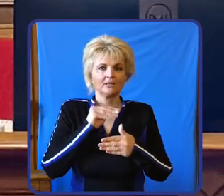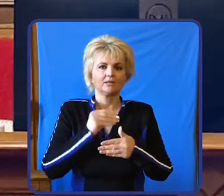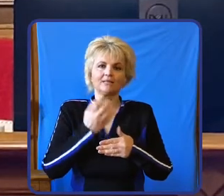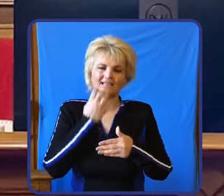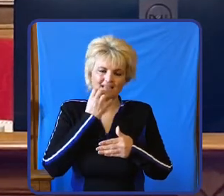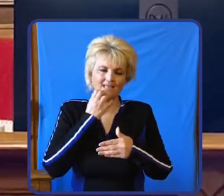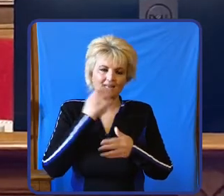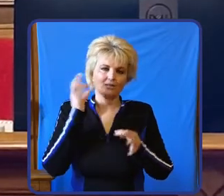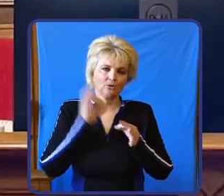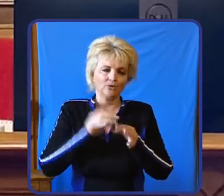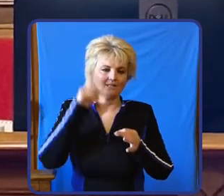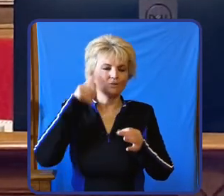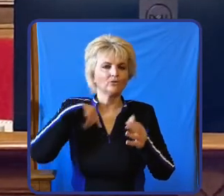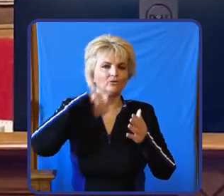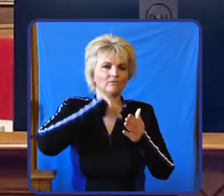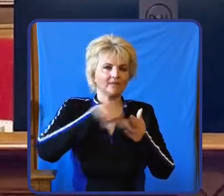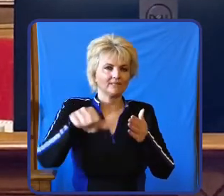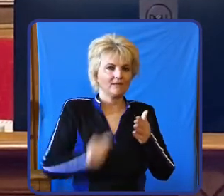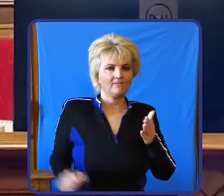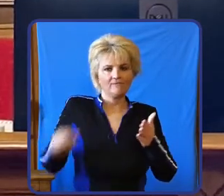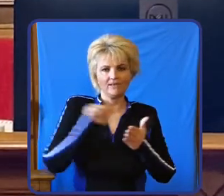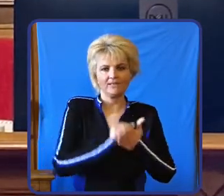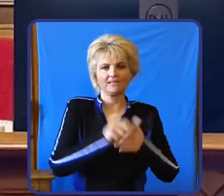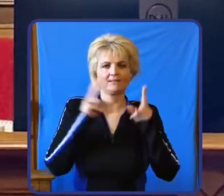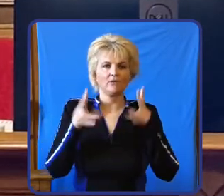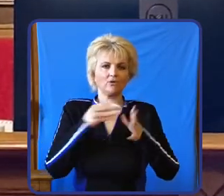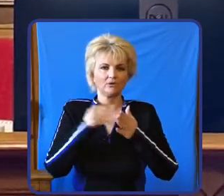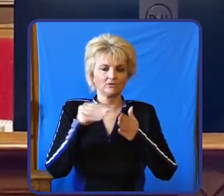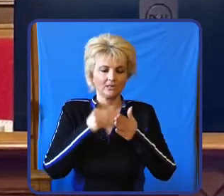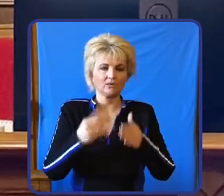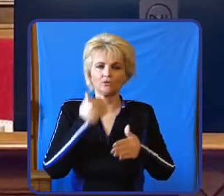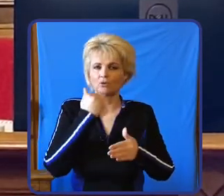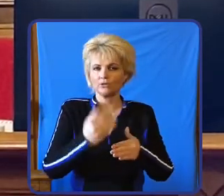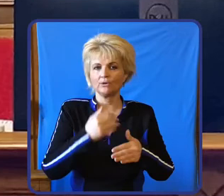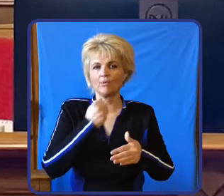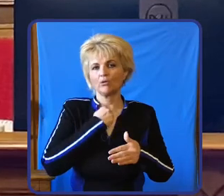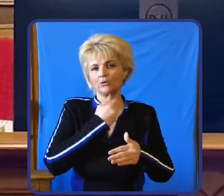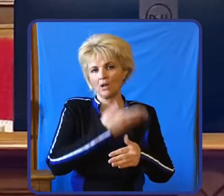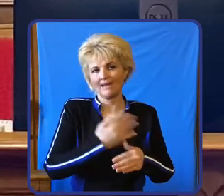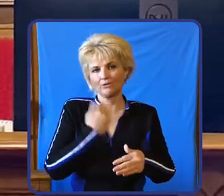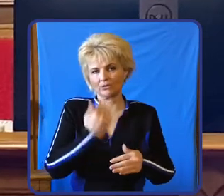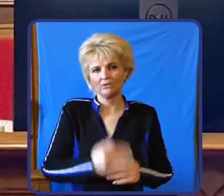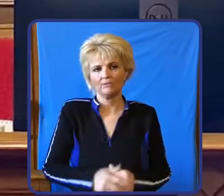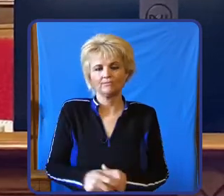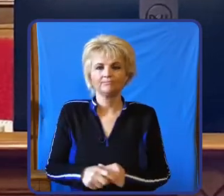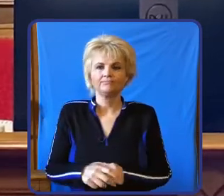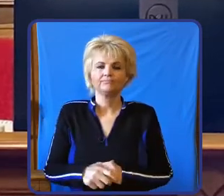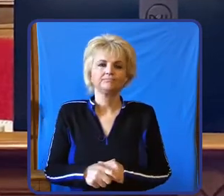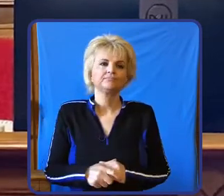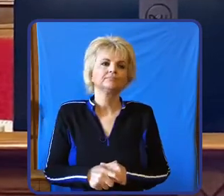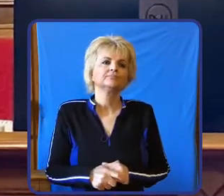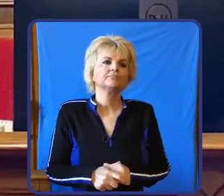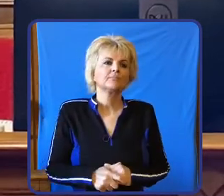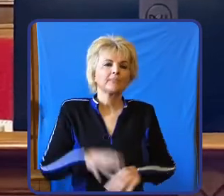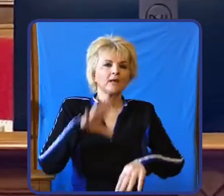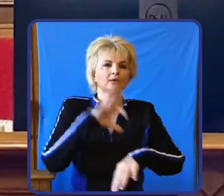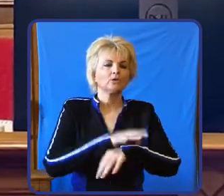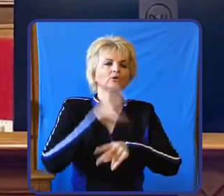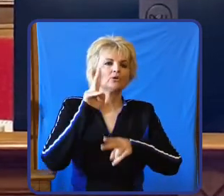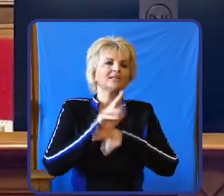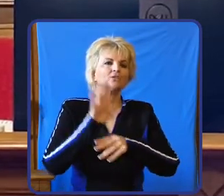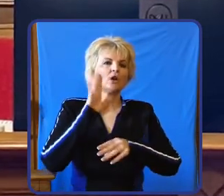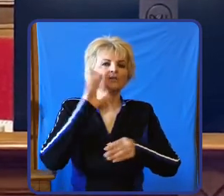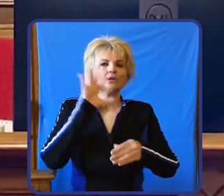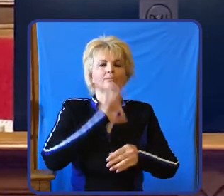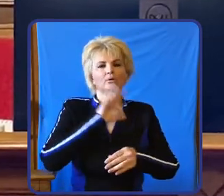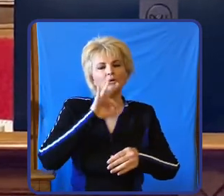tudjuk fizetni. Ott a fedezet a költségvetésben. De jogos, és köszönöm szépen az aggodalmát. Köszönöm. Dr. Kis Andrea, a polgármester